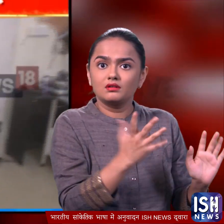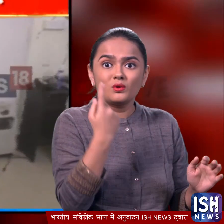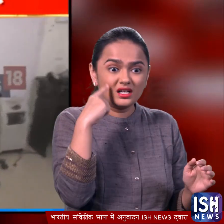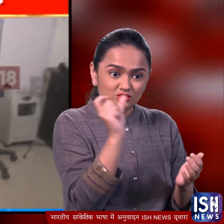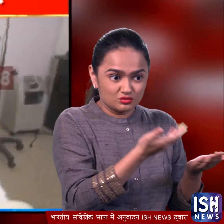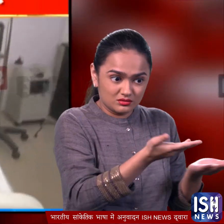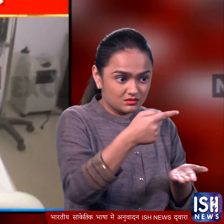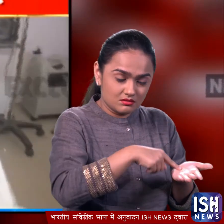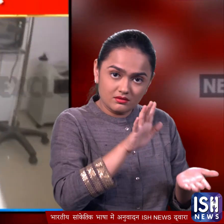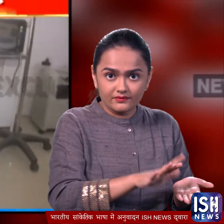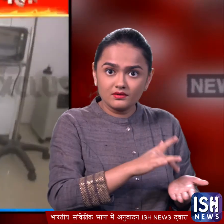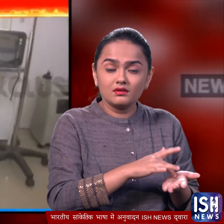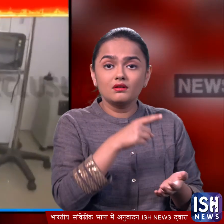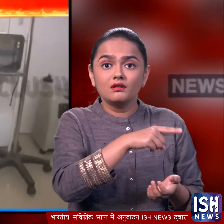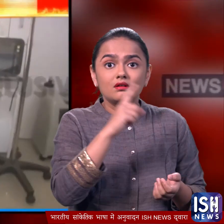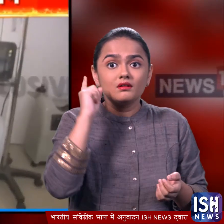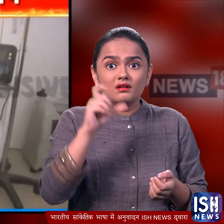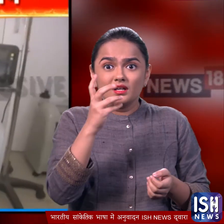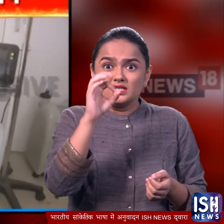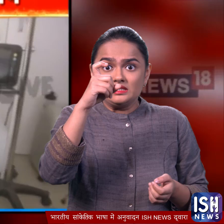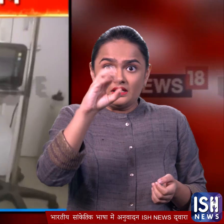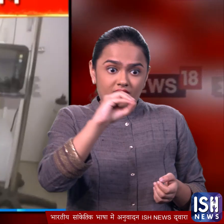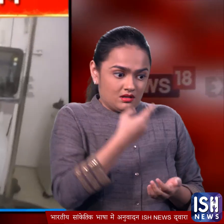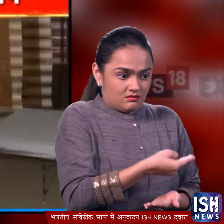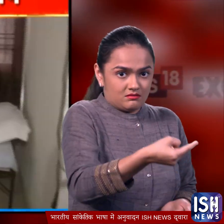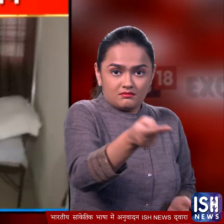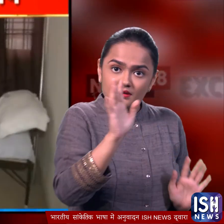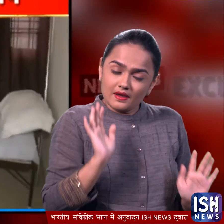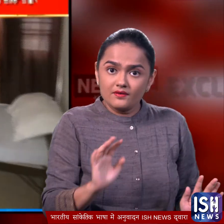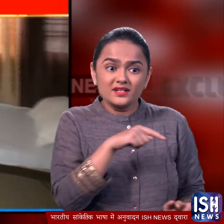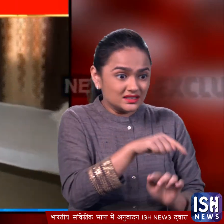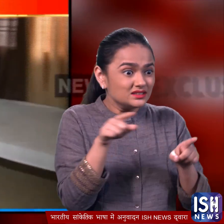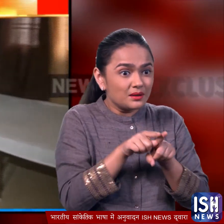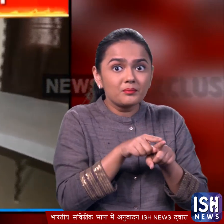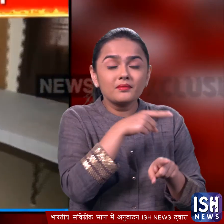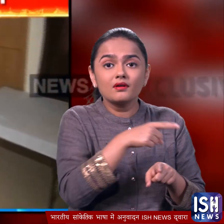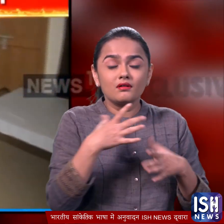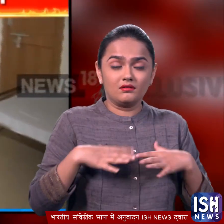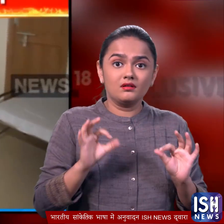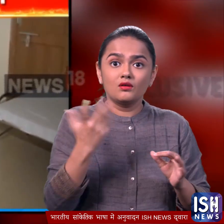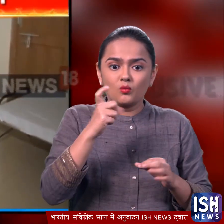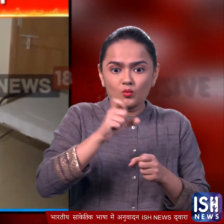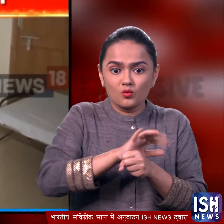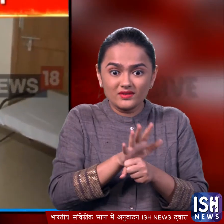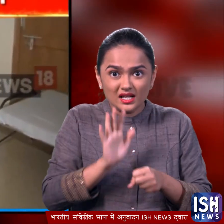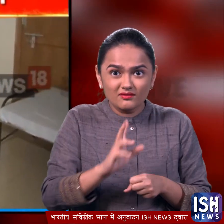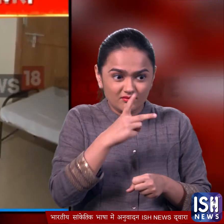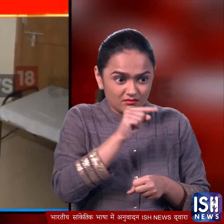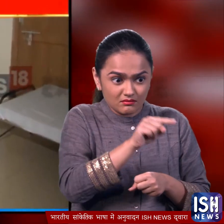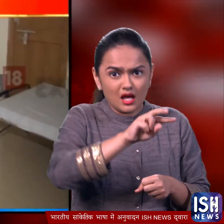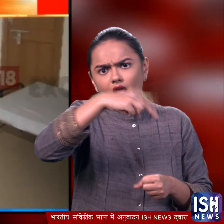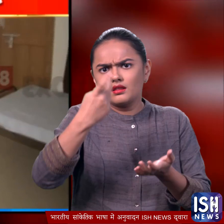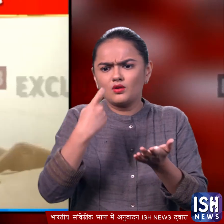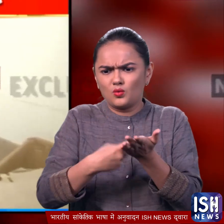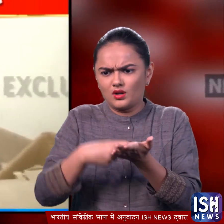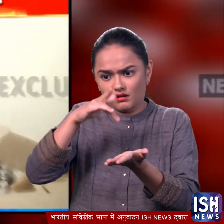क्योंकि ये 7 मंजिल तक है और इस 7 मंजिल में 70 बेड रखे गए हैं। बताया गया कि इसी तरह की सुविधाओं वाला एक कोविड केयर सेंटर रोहिणी इलाके